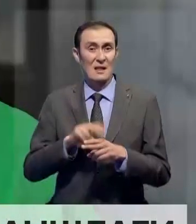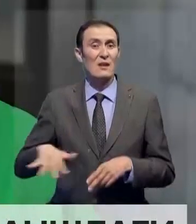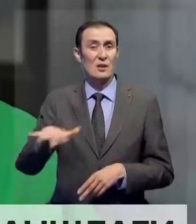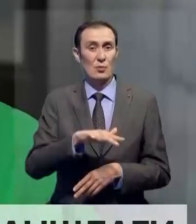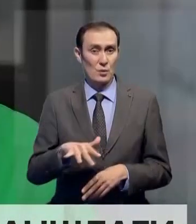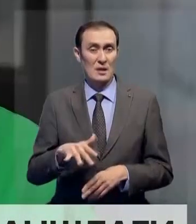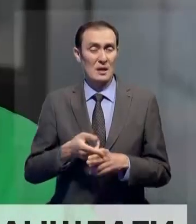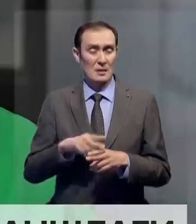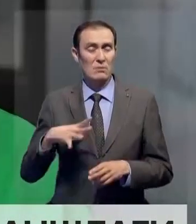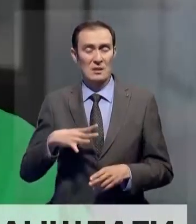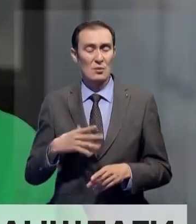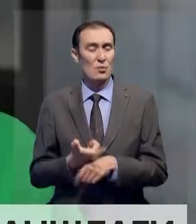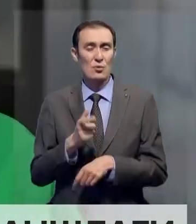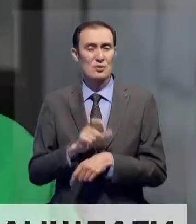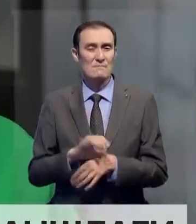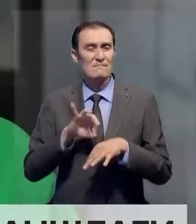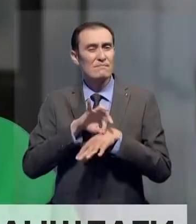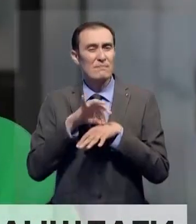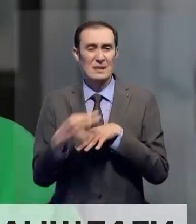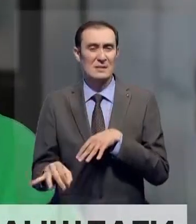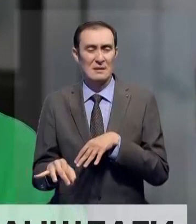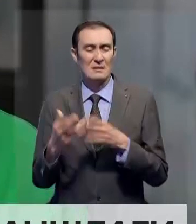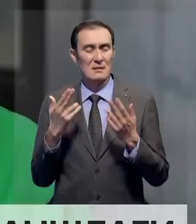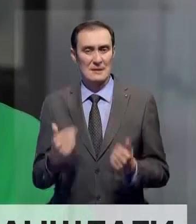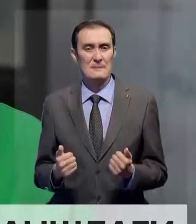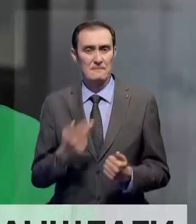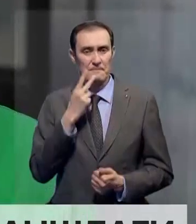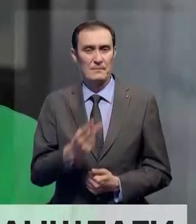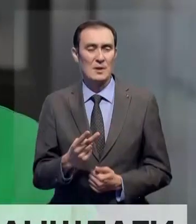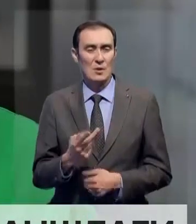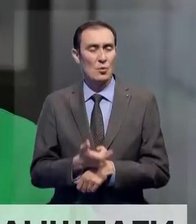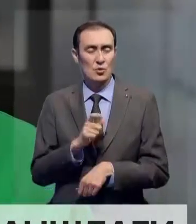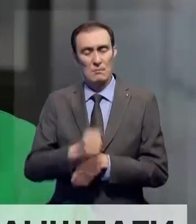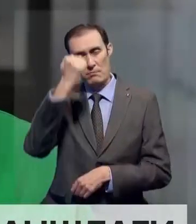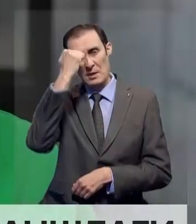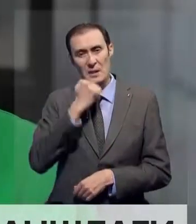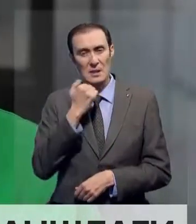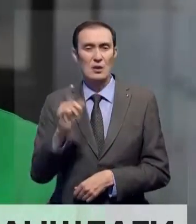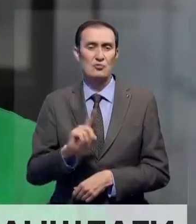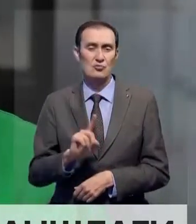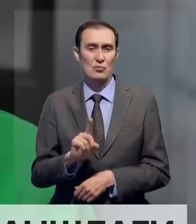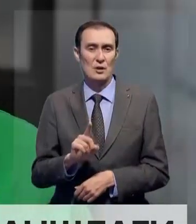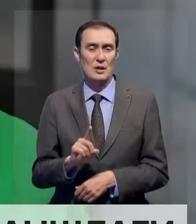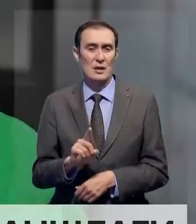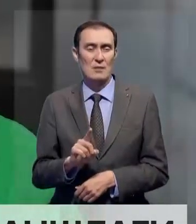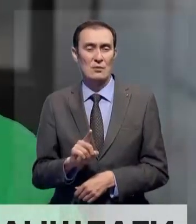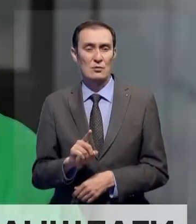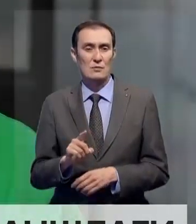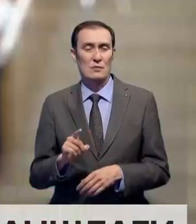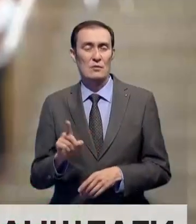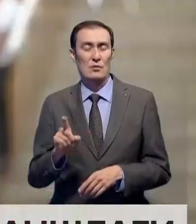Ну, вот это вот было, конечно, очень пронзительно. Да. Я очень благодарна, да, что вот здесь про это